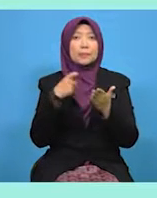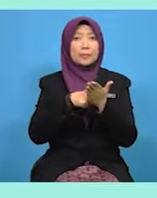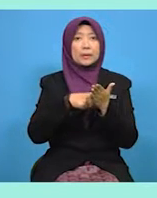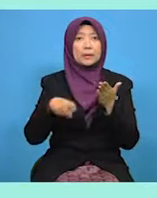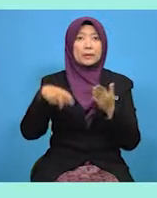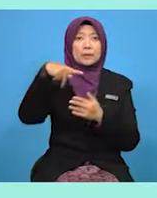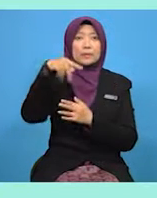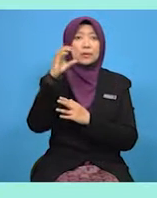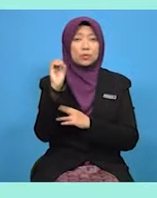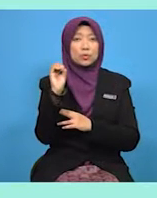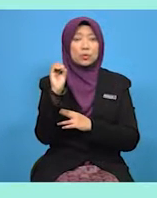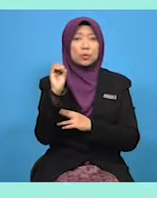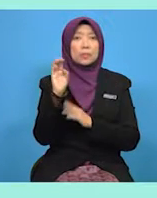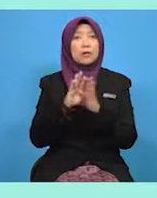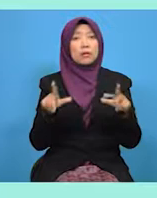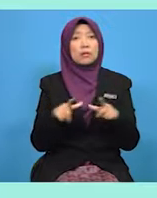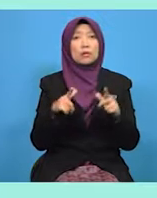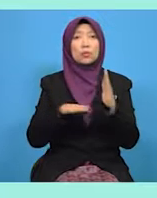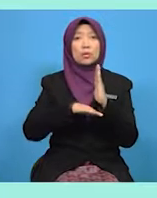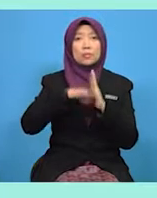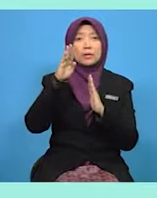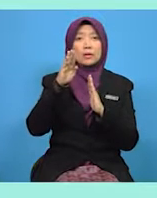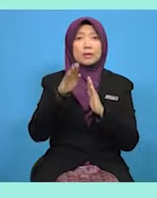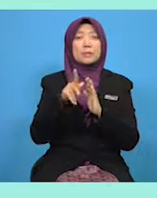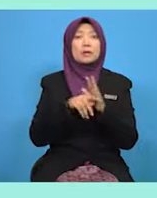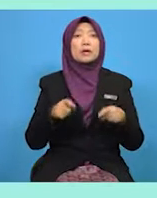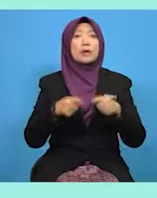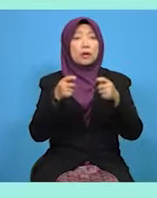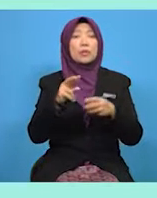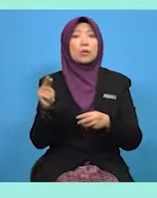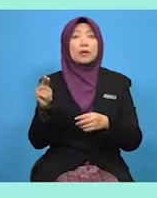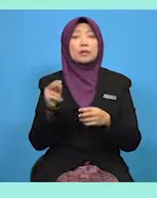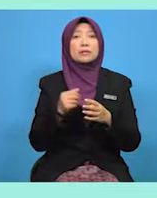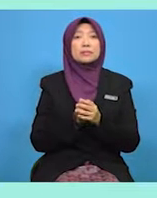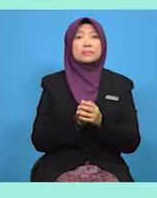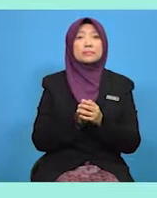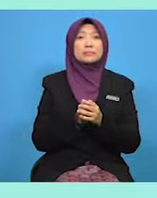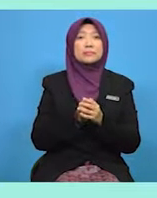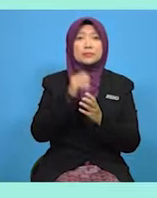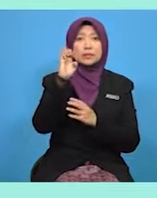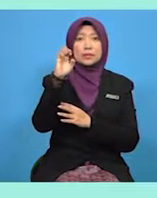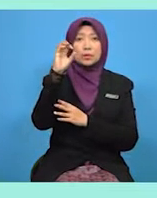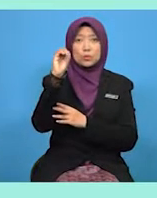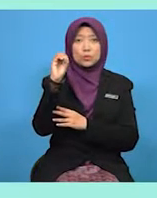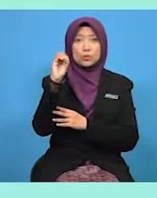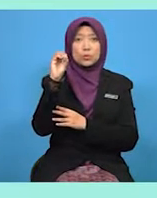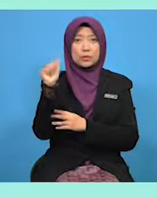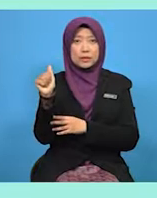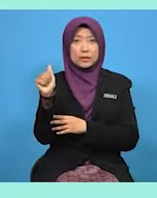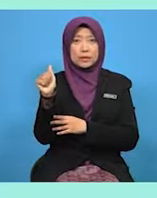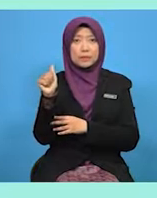P kosong, berlaku lebihan penawaran agregat sebanyak E0A.